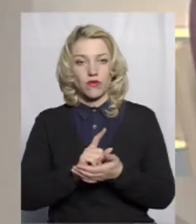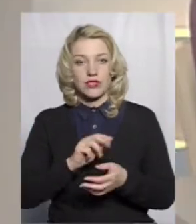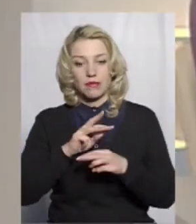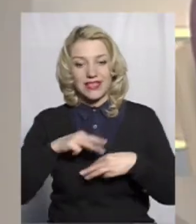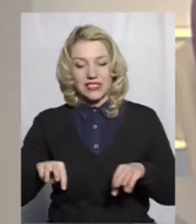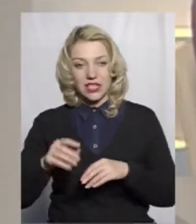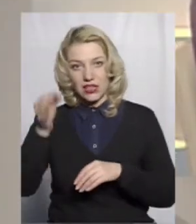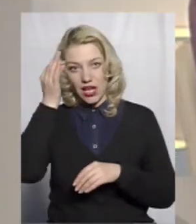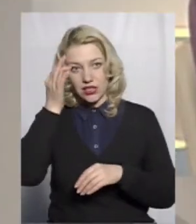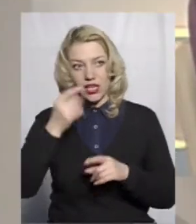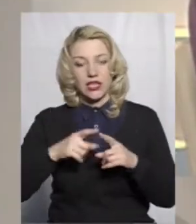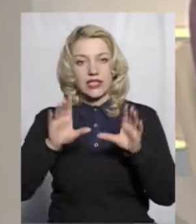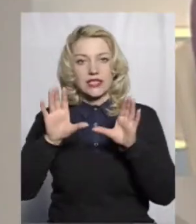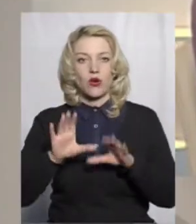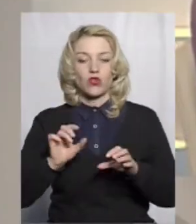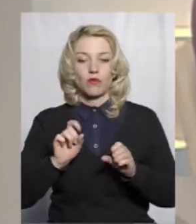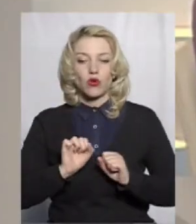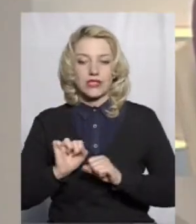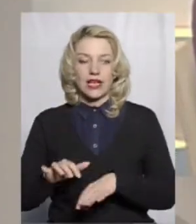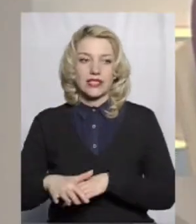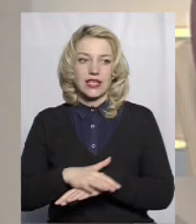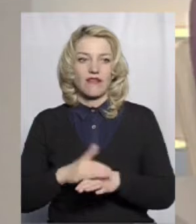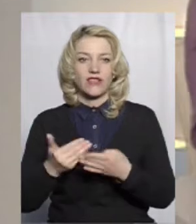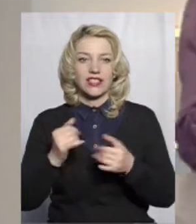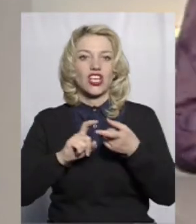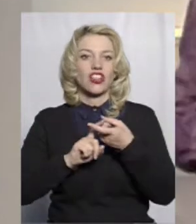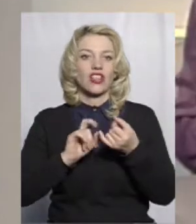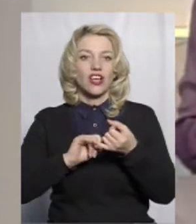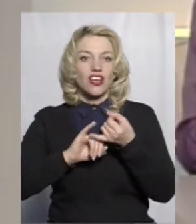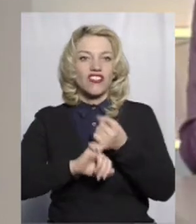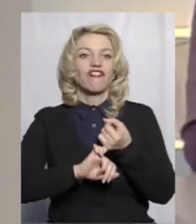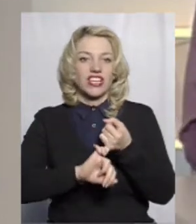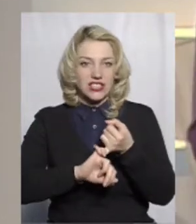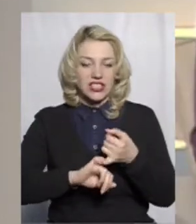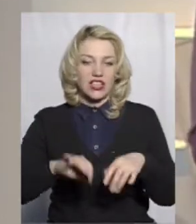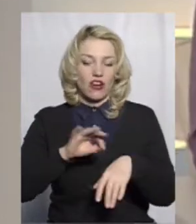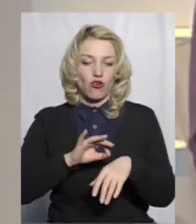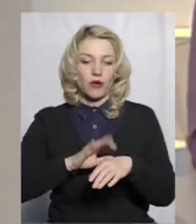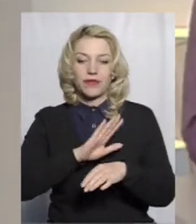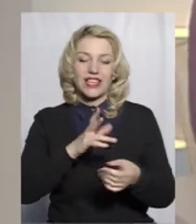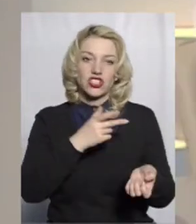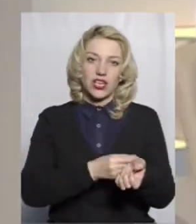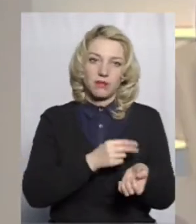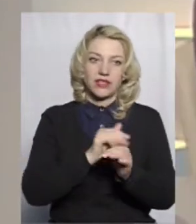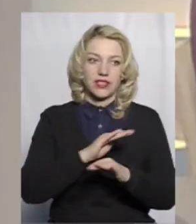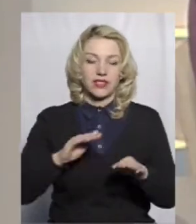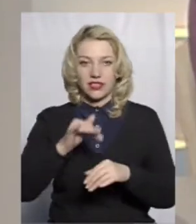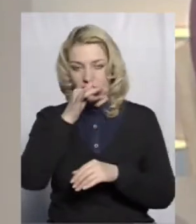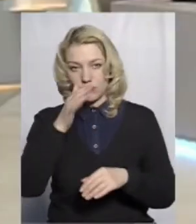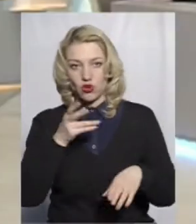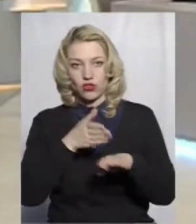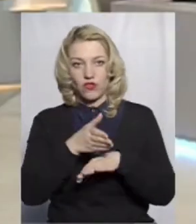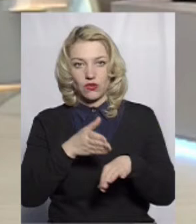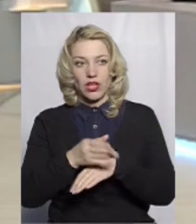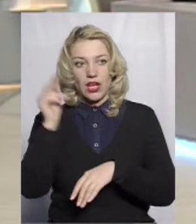нагадала закон, так розумію, про захист населення від інфекційних хвороб, відповідно до якого нещеплені діти не можуть відвідувати навчальних і